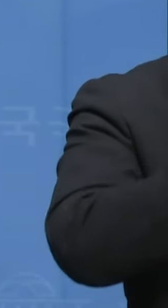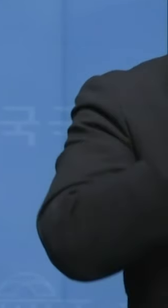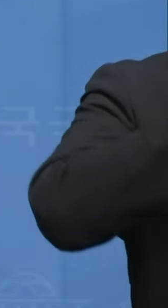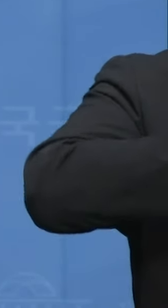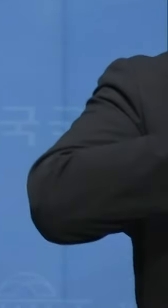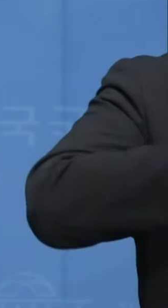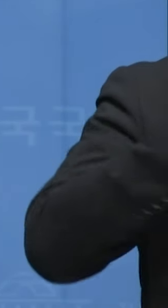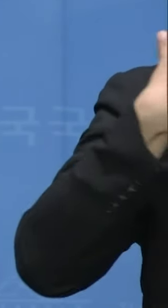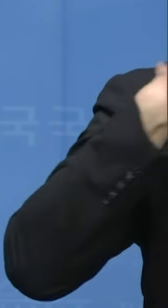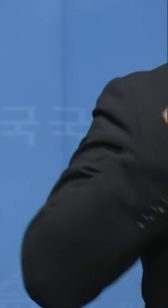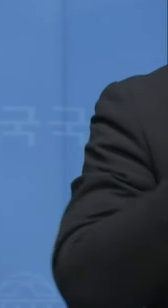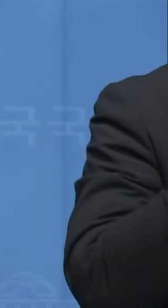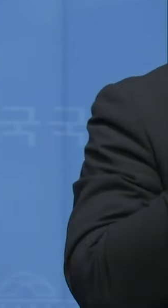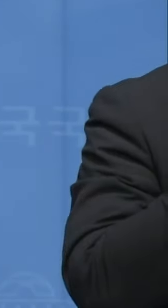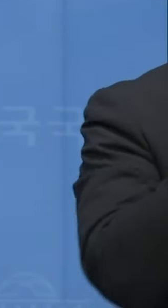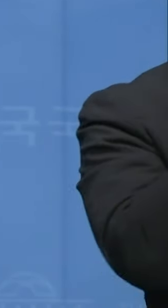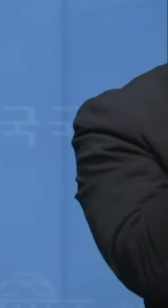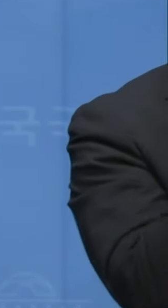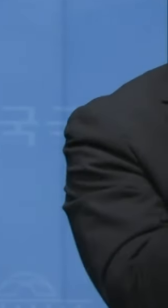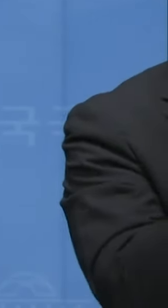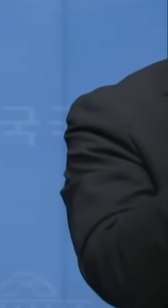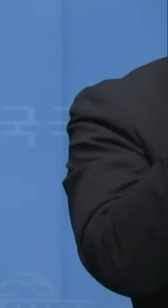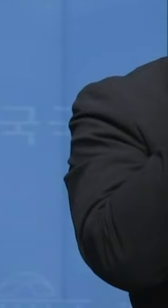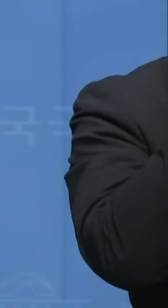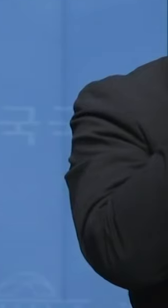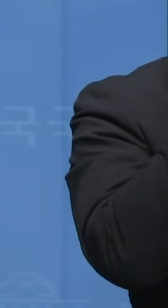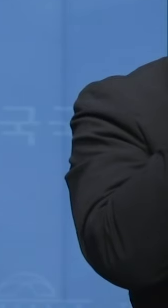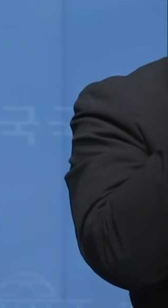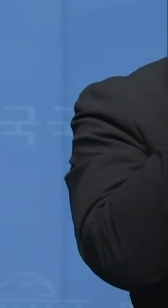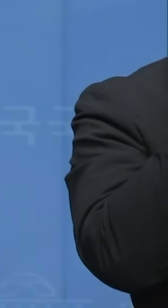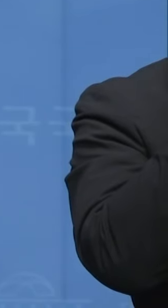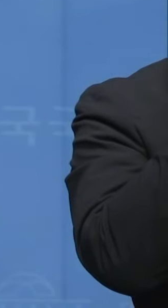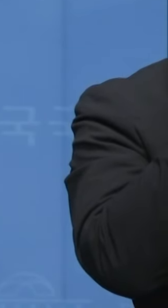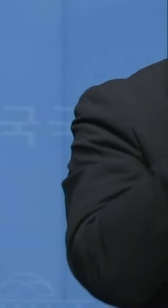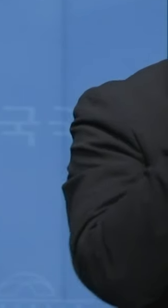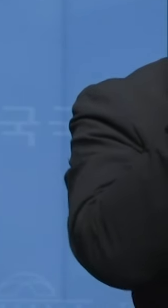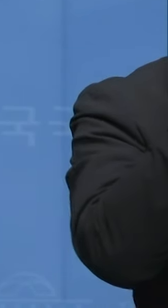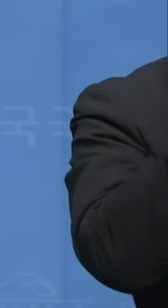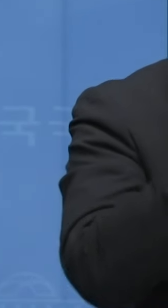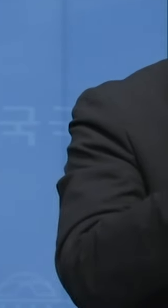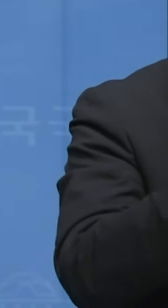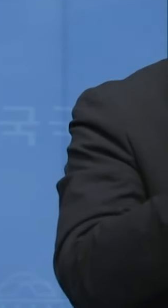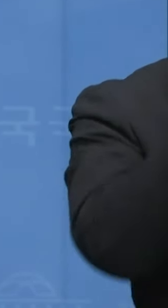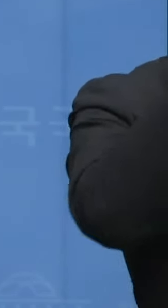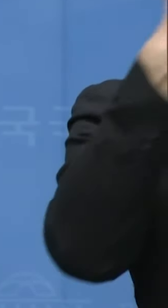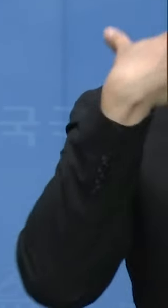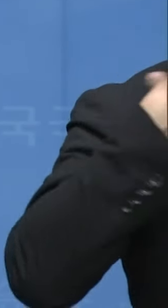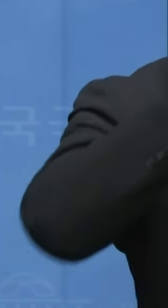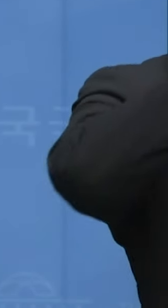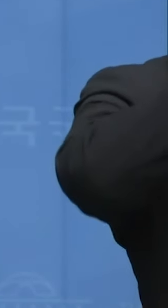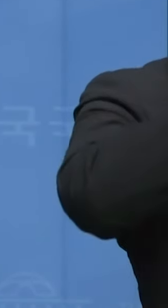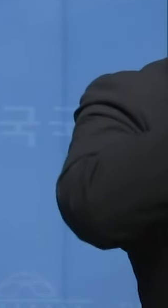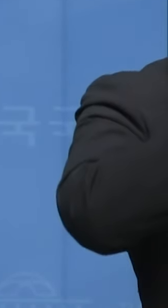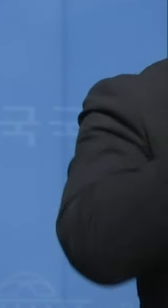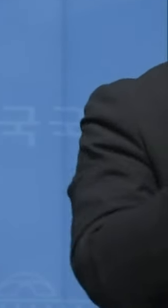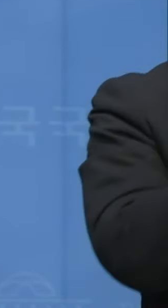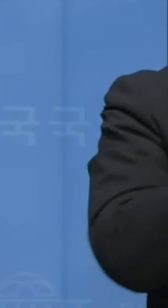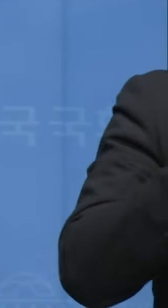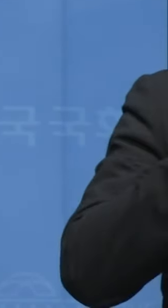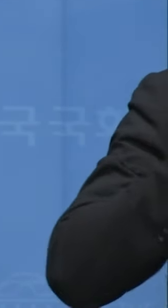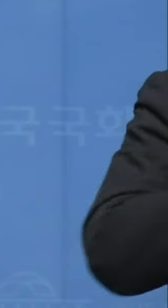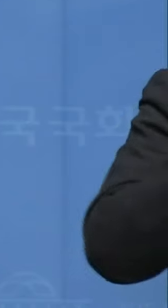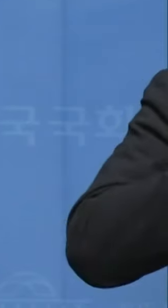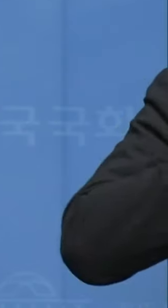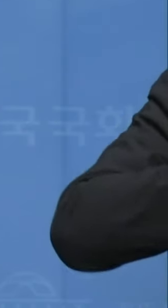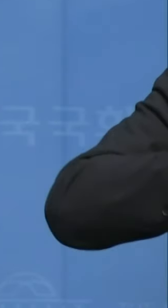대표적인 친 검사입니다 또한 한편으로는 검찰 정권의 최일선에서 야당 탄압에 선봉에